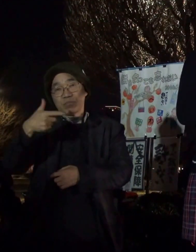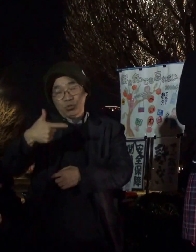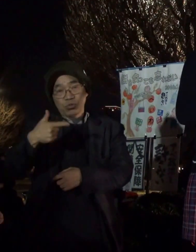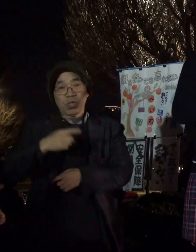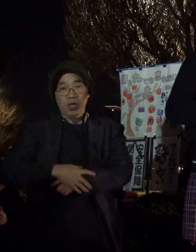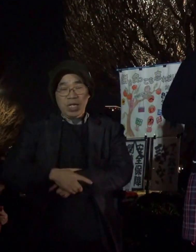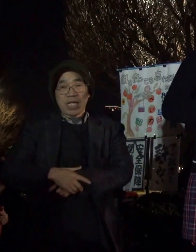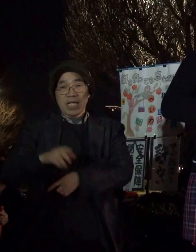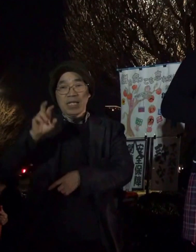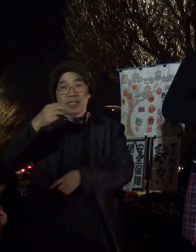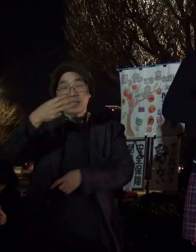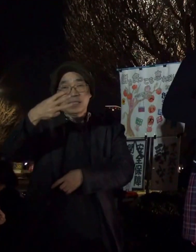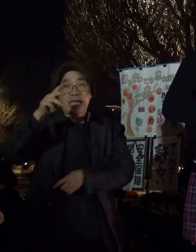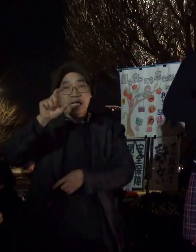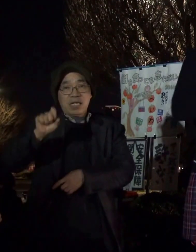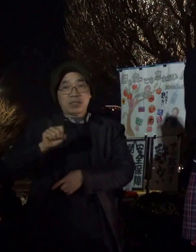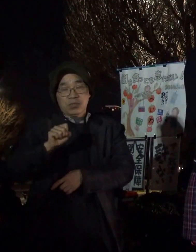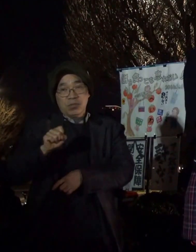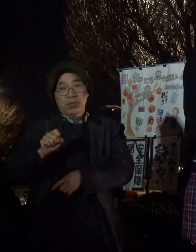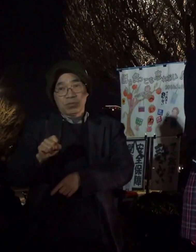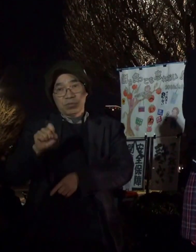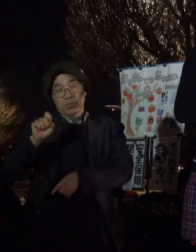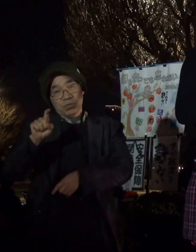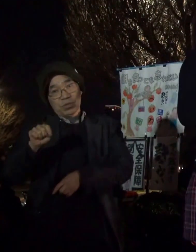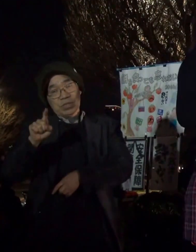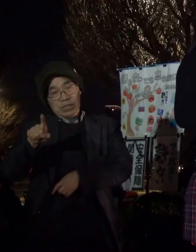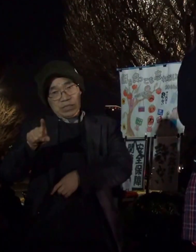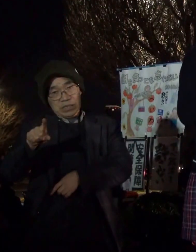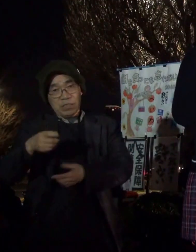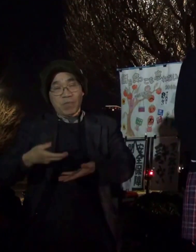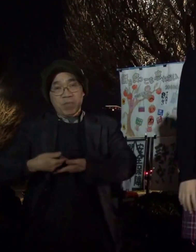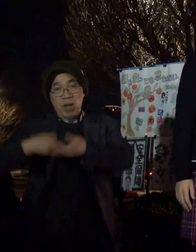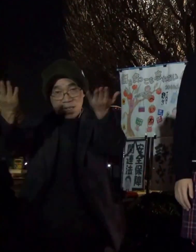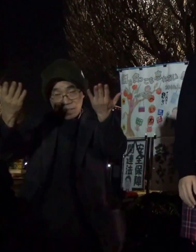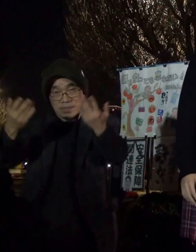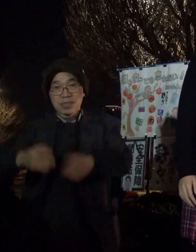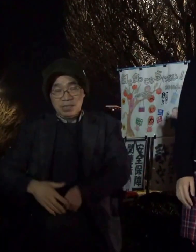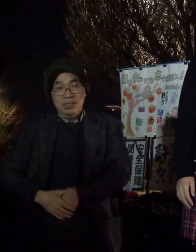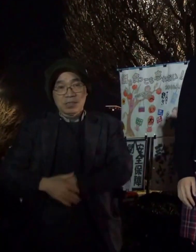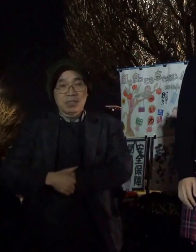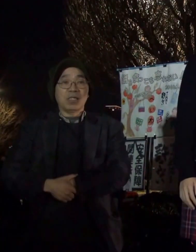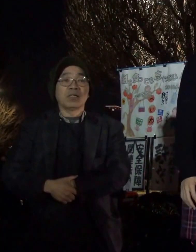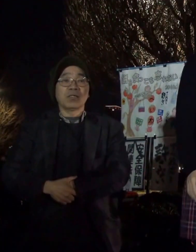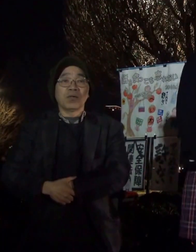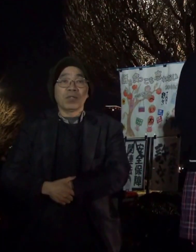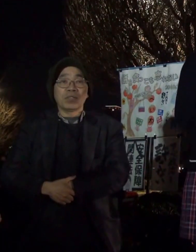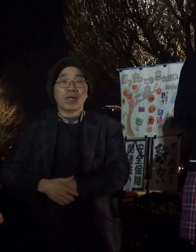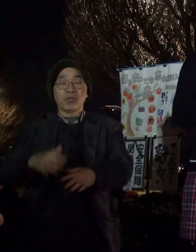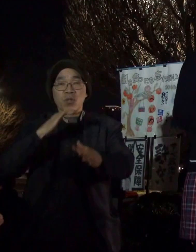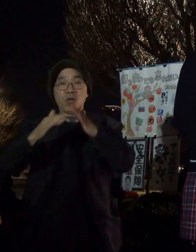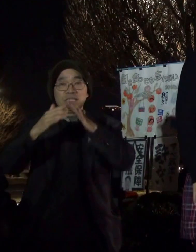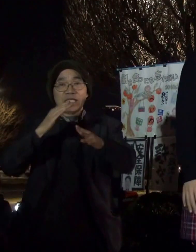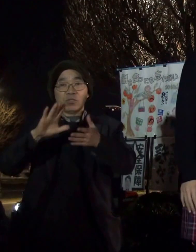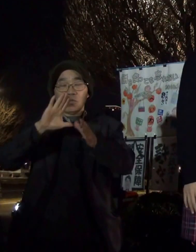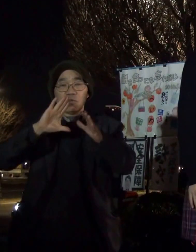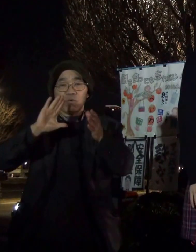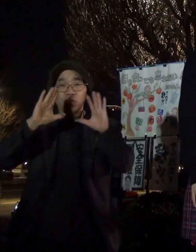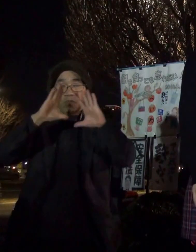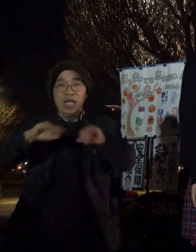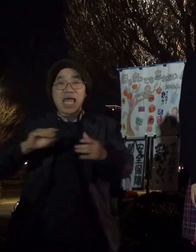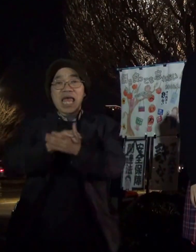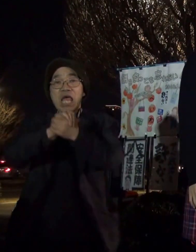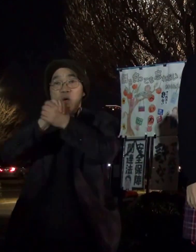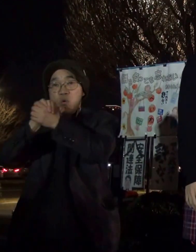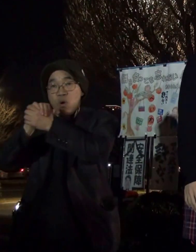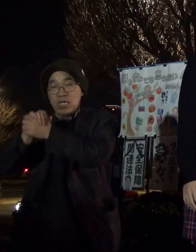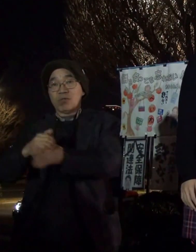月11日にリリースされるんですよね。 そうなんです。でこの戦争と平和というタイトルで発売